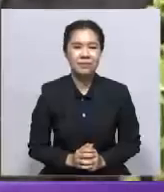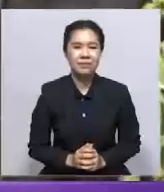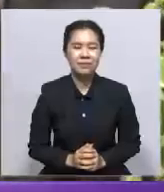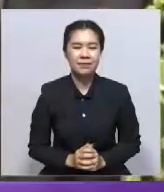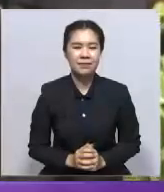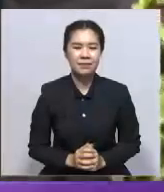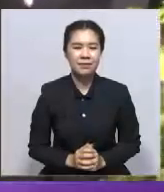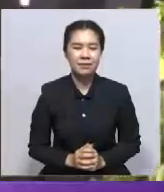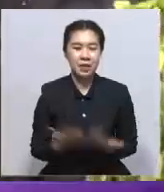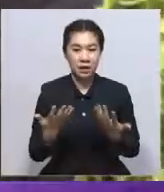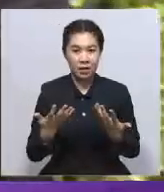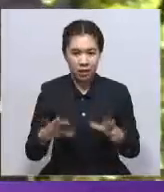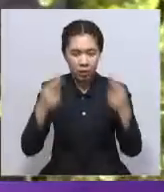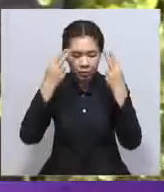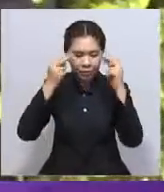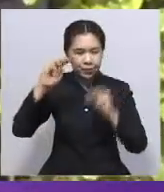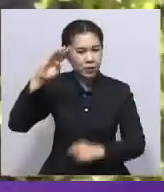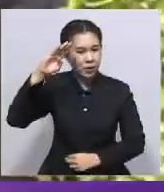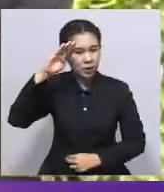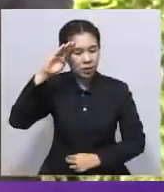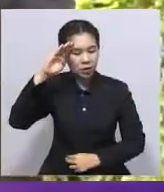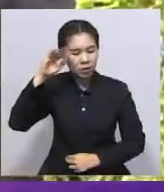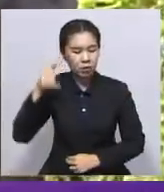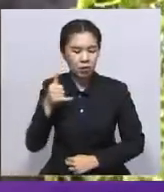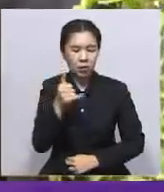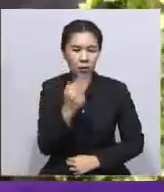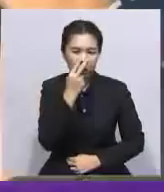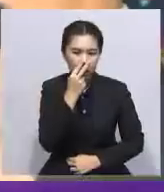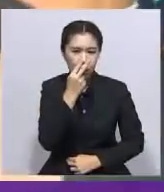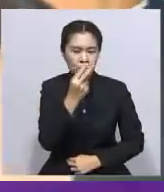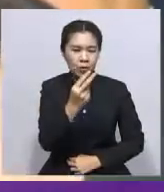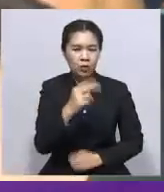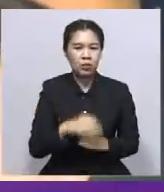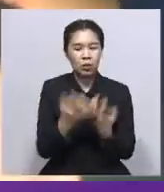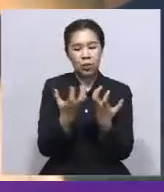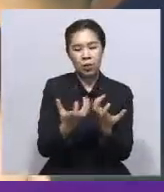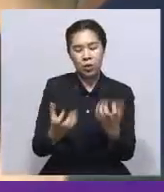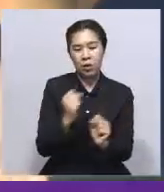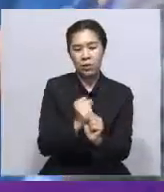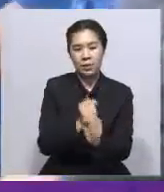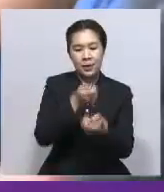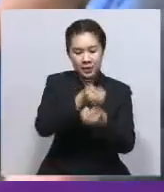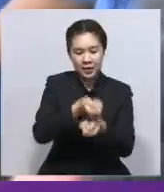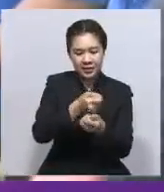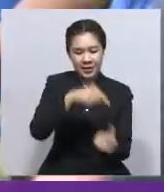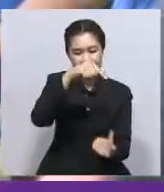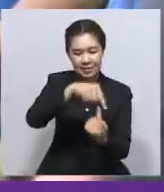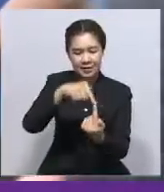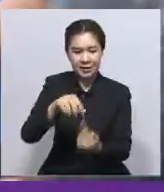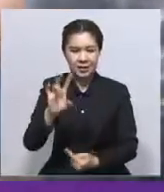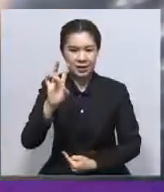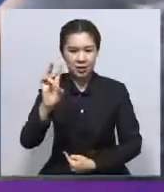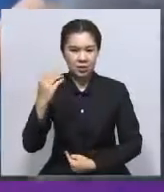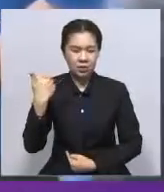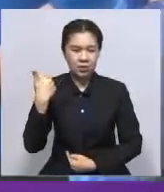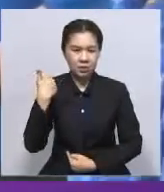จากนั้นนะคะนายกรัฐมนตรีได้เยี่ยมชมฐานการเรียนรู้การเพิ่มประสิทธิภาพการผลิตสินค้าเกษตร7จุดด้วยกันคือการจัดการ